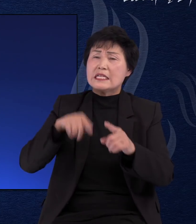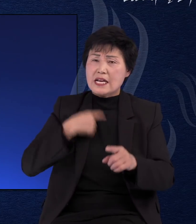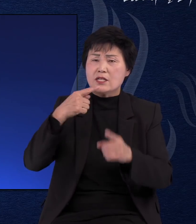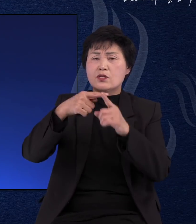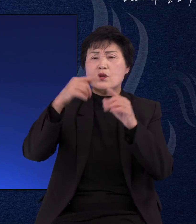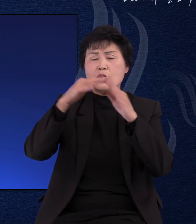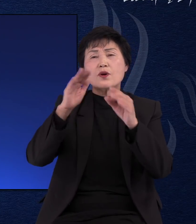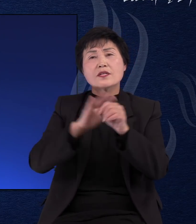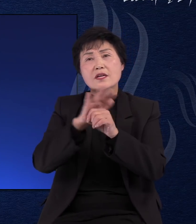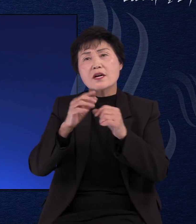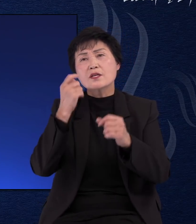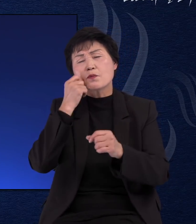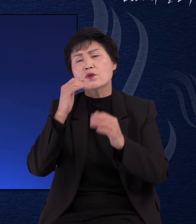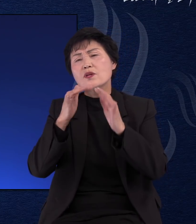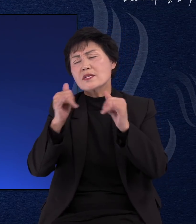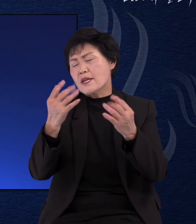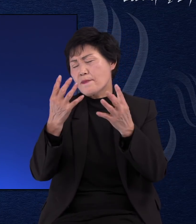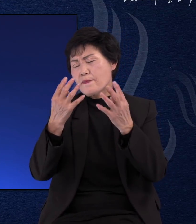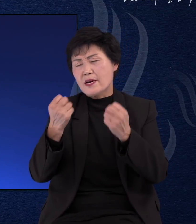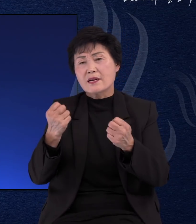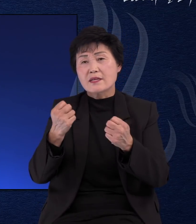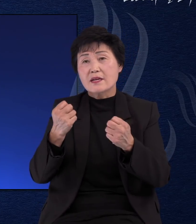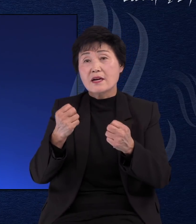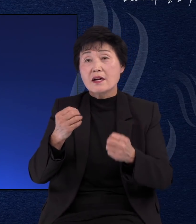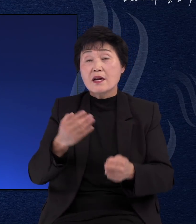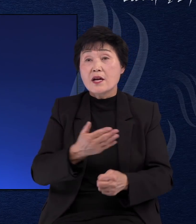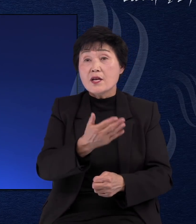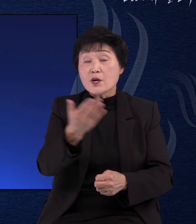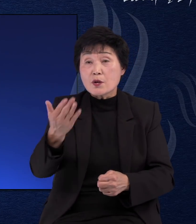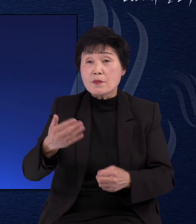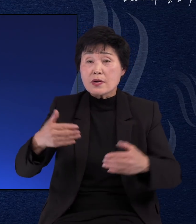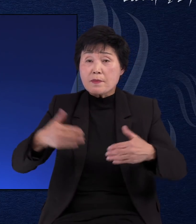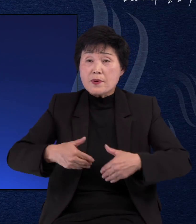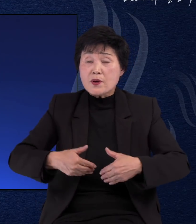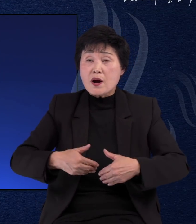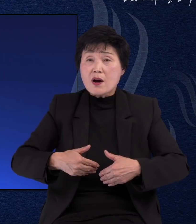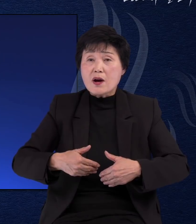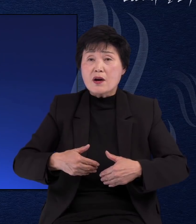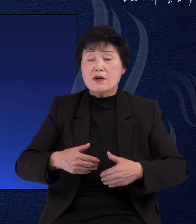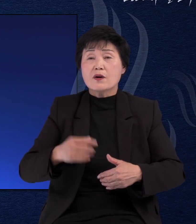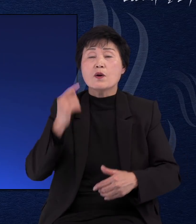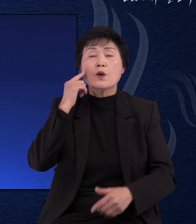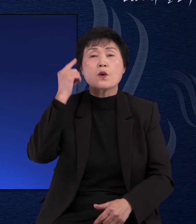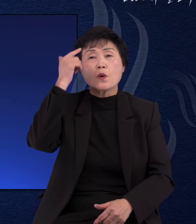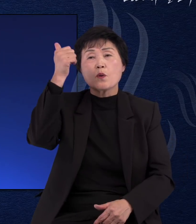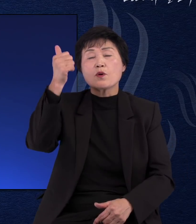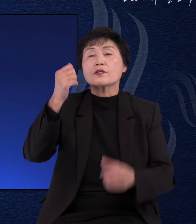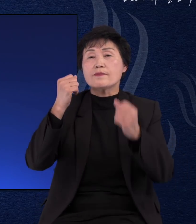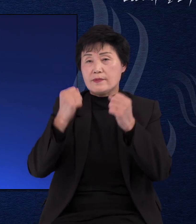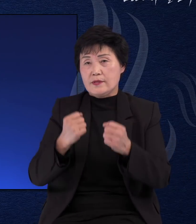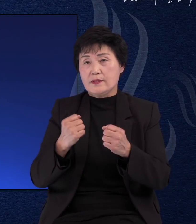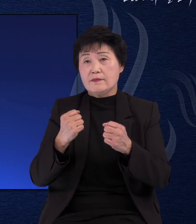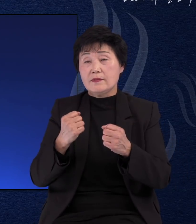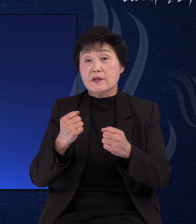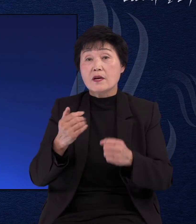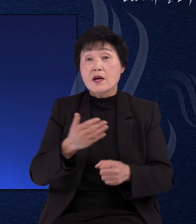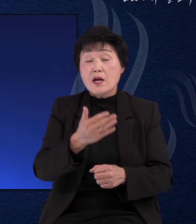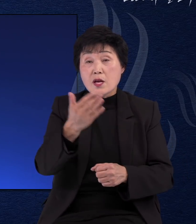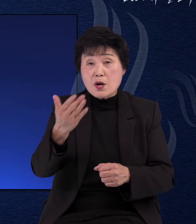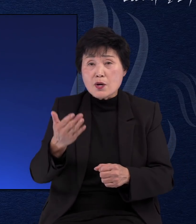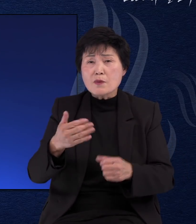많은지, 여러분에게 가장 필요한 여러분의 목사님이 있는 것이고, 여러분에게 가장 맞기 때문에 여러분이 그 교회를 다니는